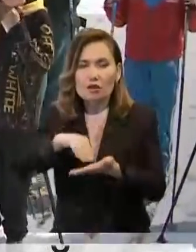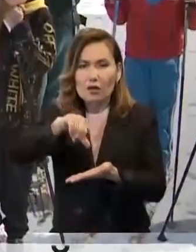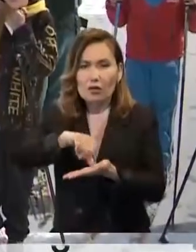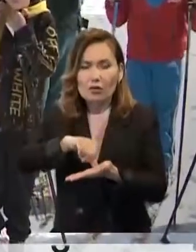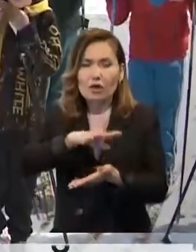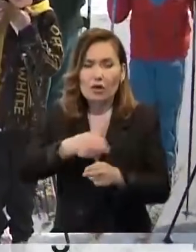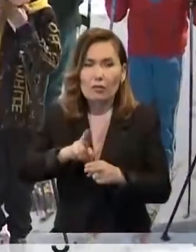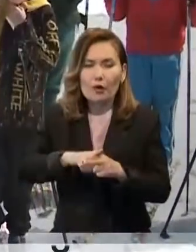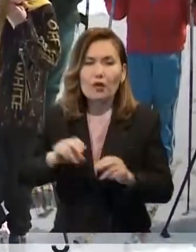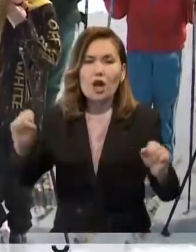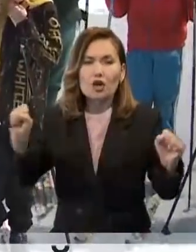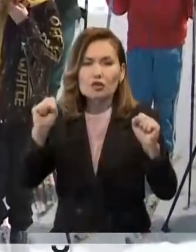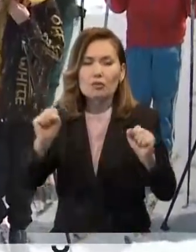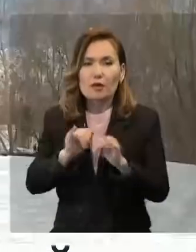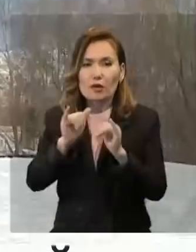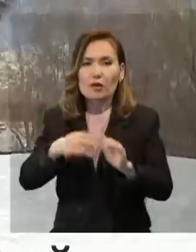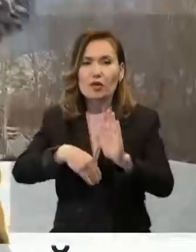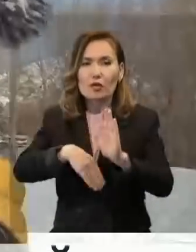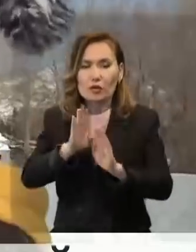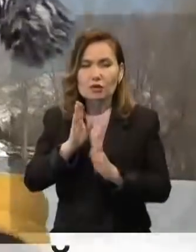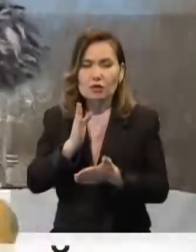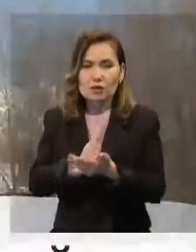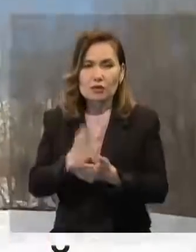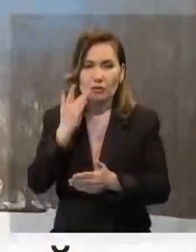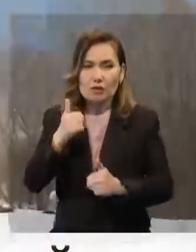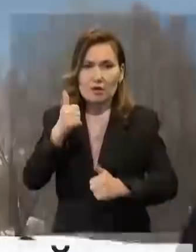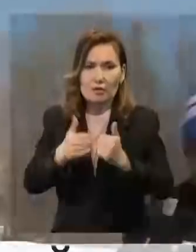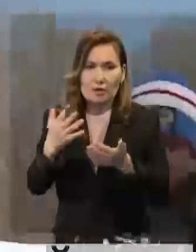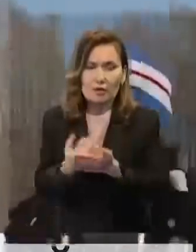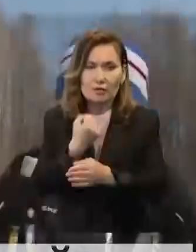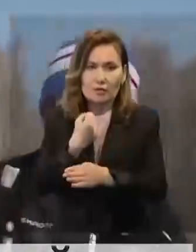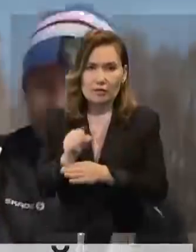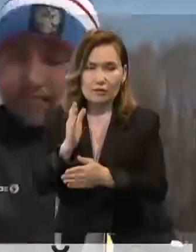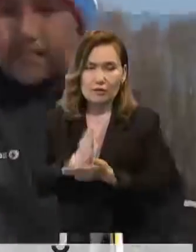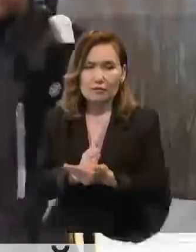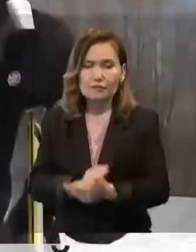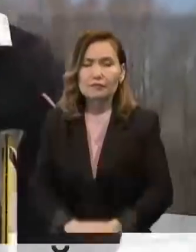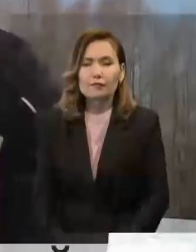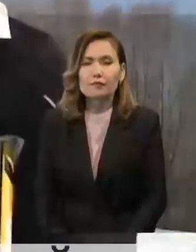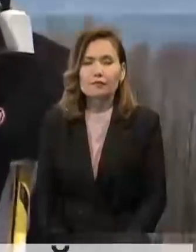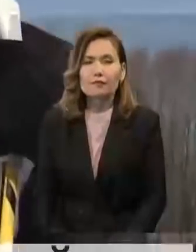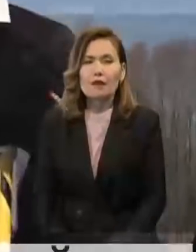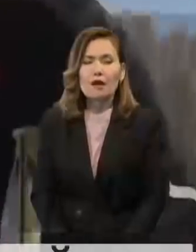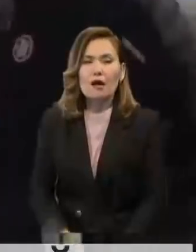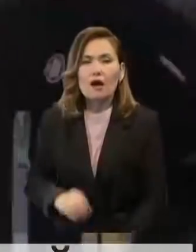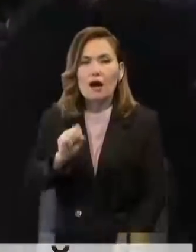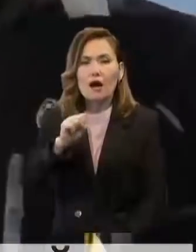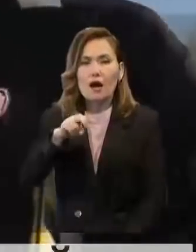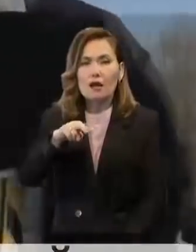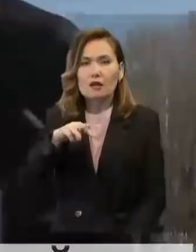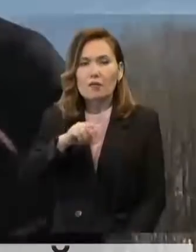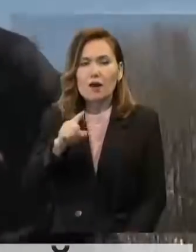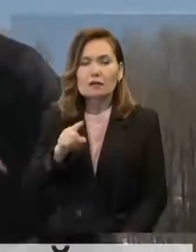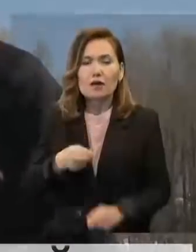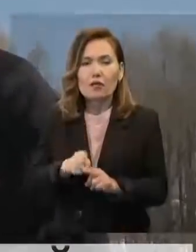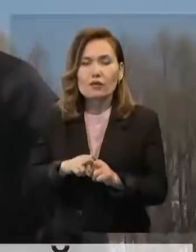Сәйкесінше бұқаралық спортта нәтижелі. У нас участвует Кумарбеков Алмаз на прошедших с 8 по